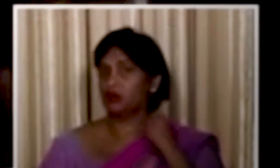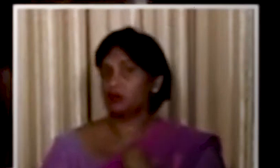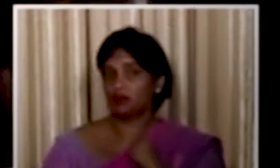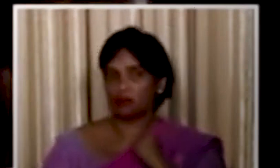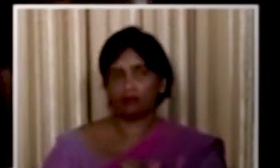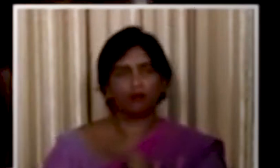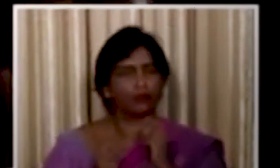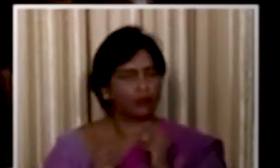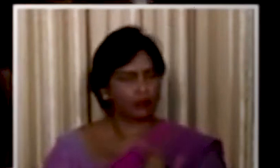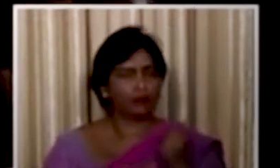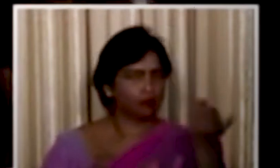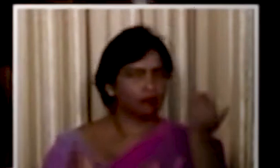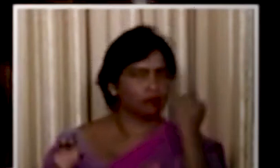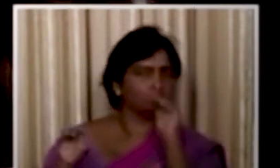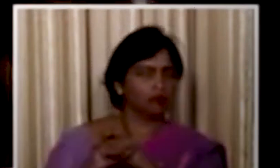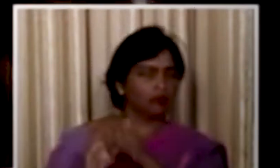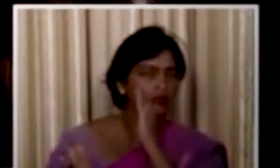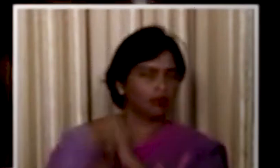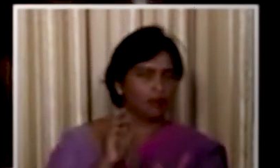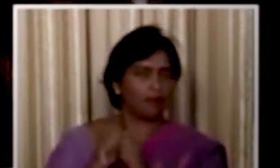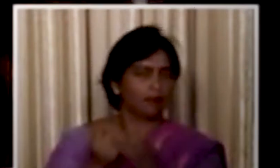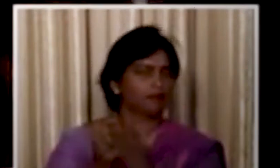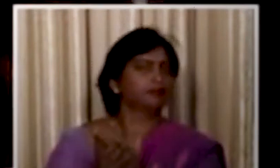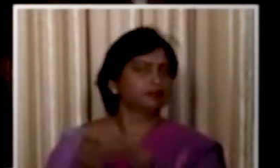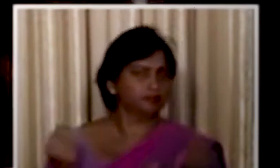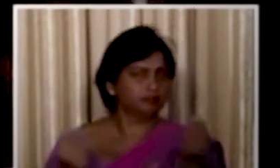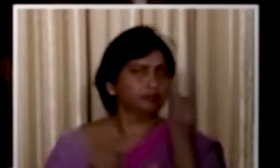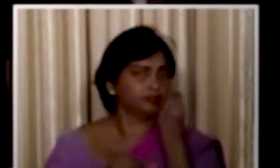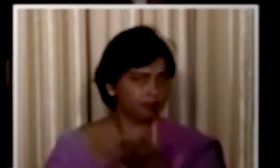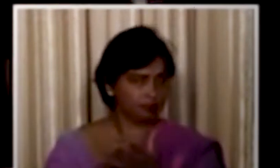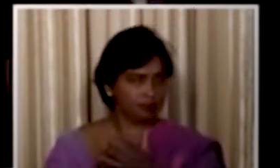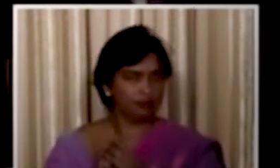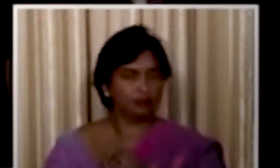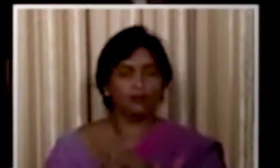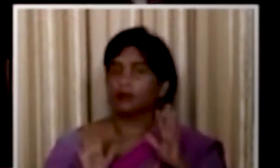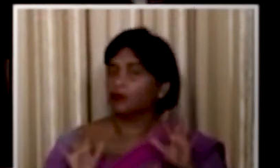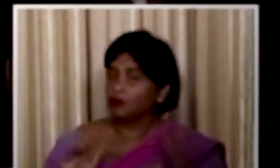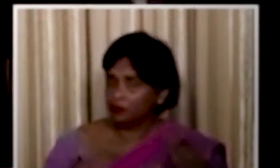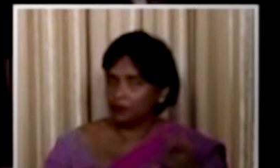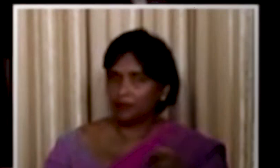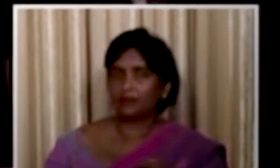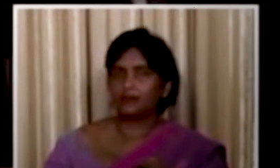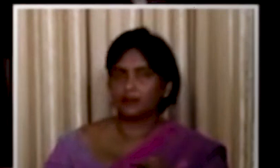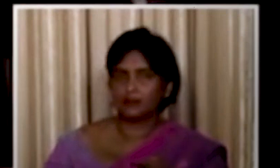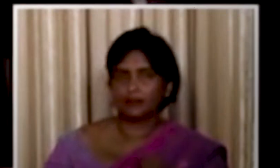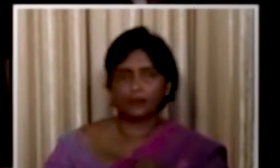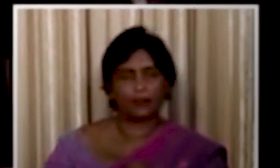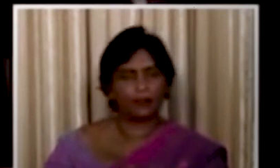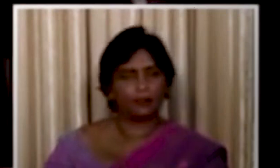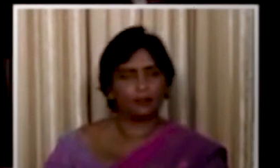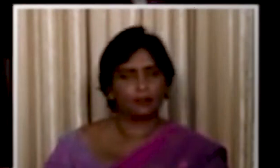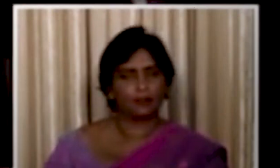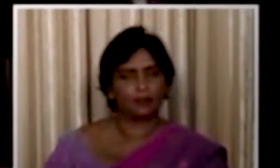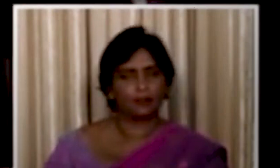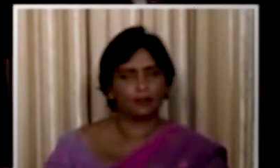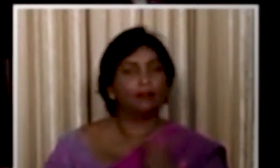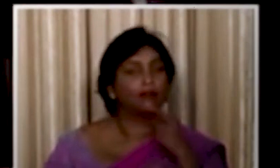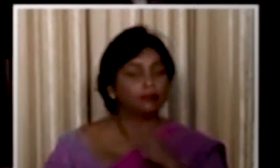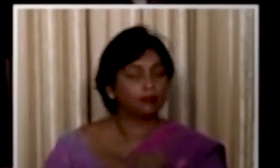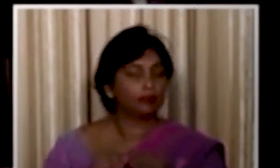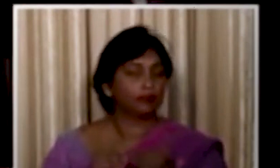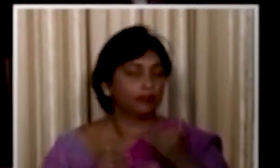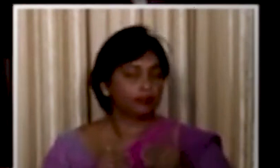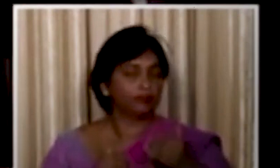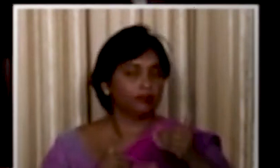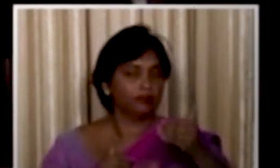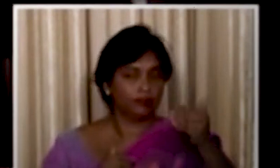இதை தீர்ப்பதற்குரிய வழிவகையை செய்ய வேண்டும். அப்படி இல்லாவிட்டால் இதனுடைய தொடர்ச்சி மிகவும்